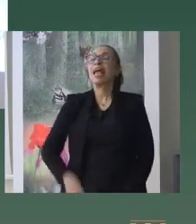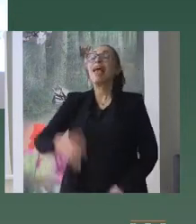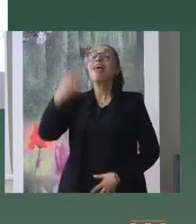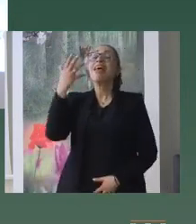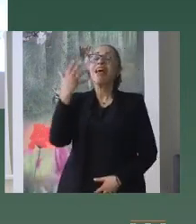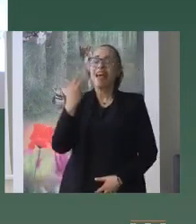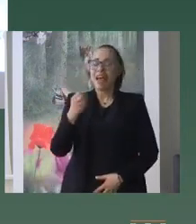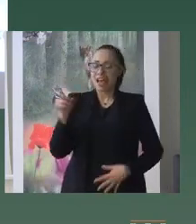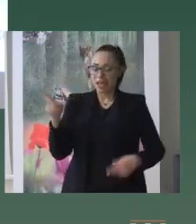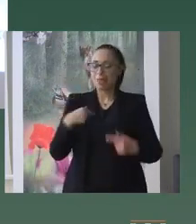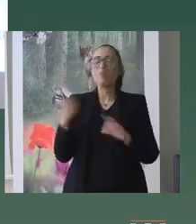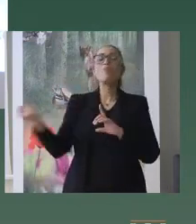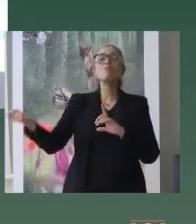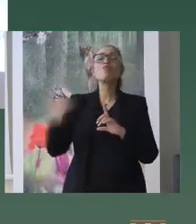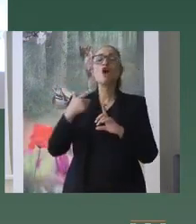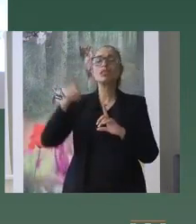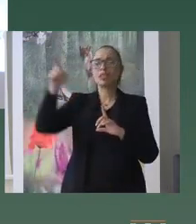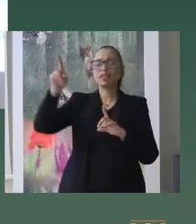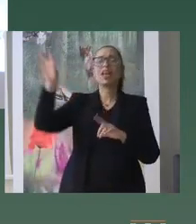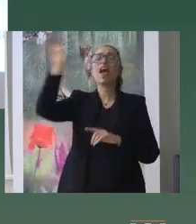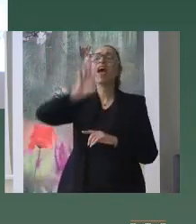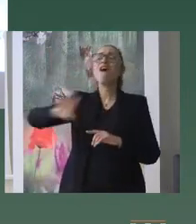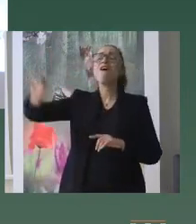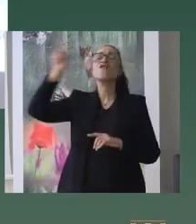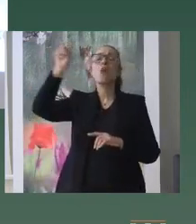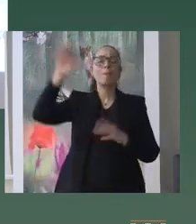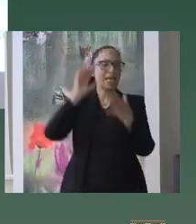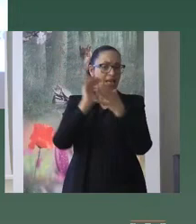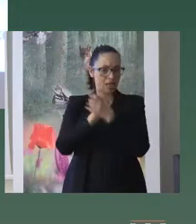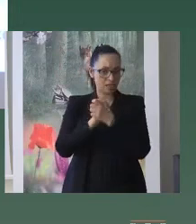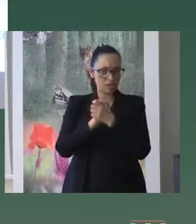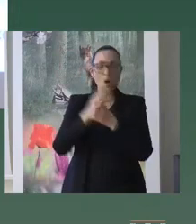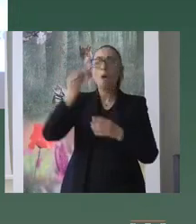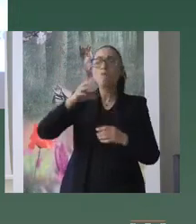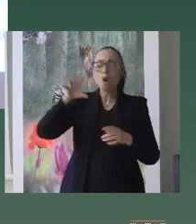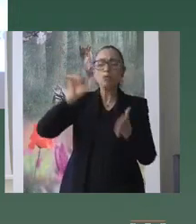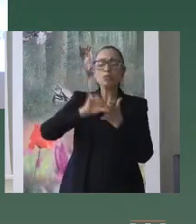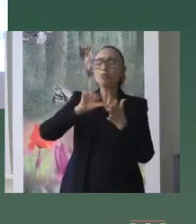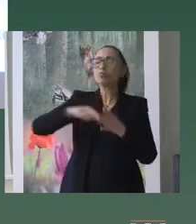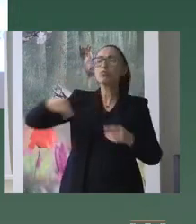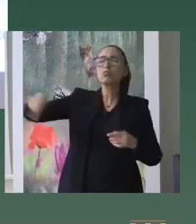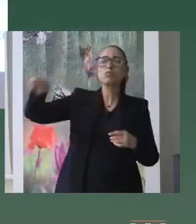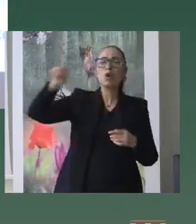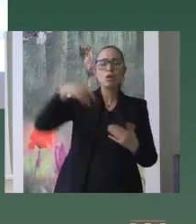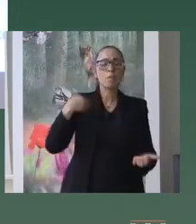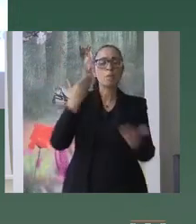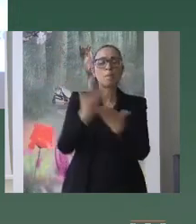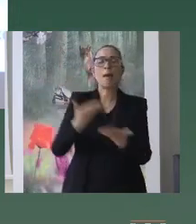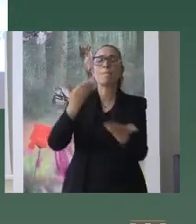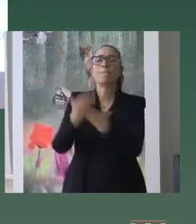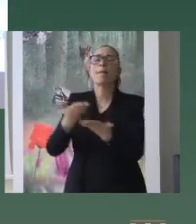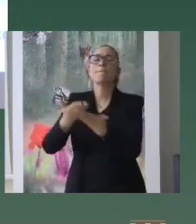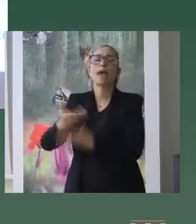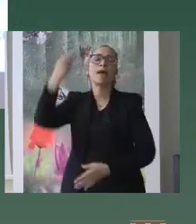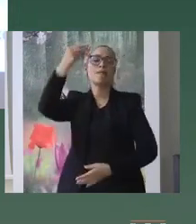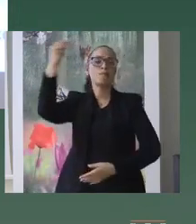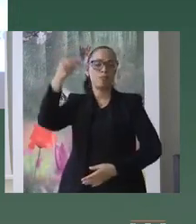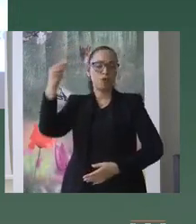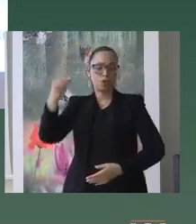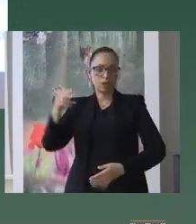έχει. Έβγαλε μια πρόσκληση η Ευρωπαϊκή Ένωση και πολλές πόλεις ανά την Ευρώπη υπέβαλαν τις προτάσεις τους.